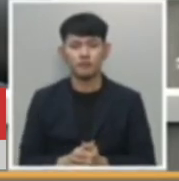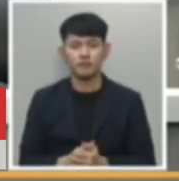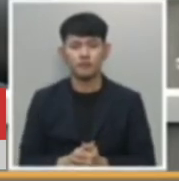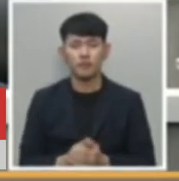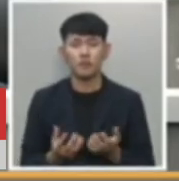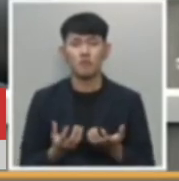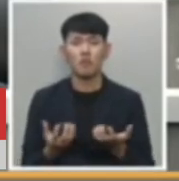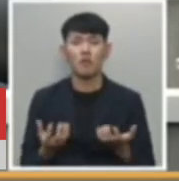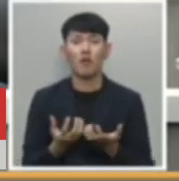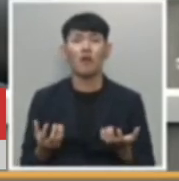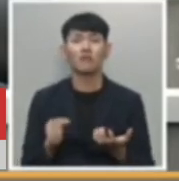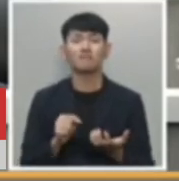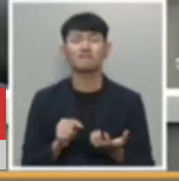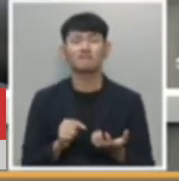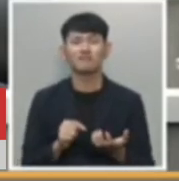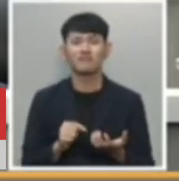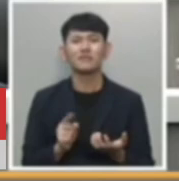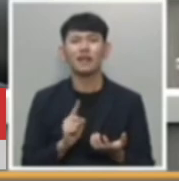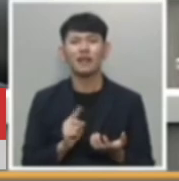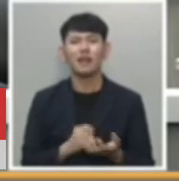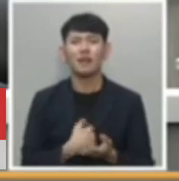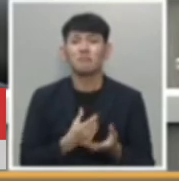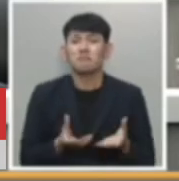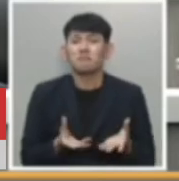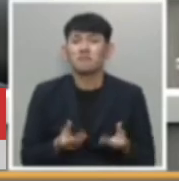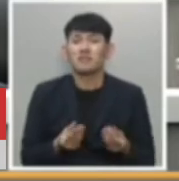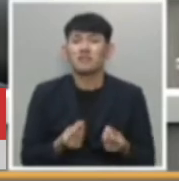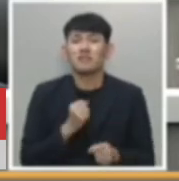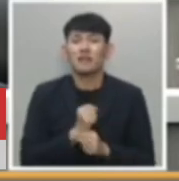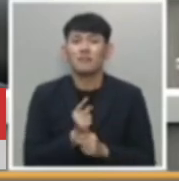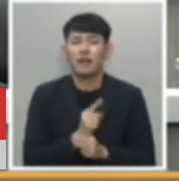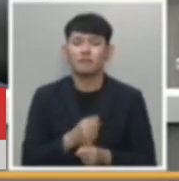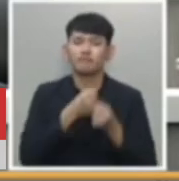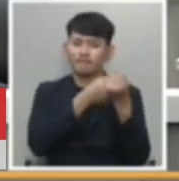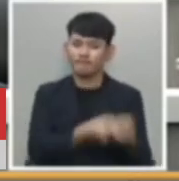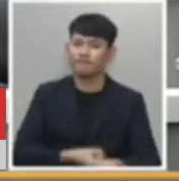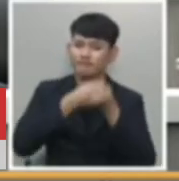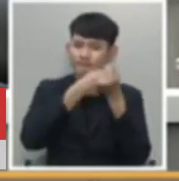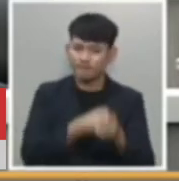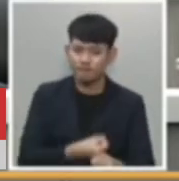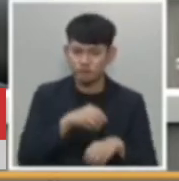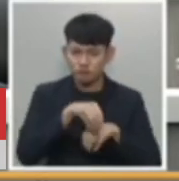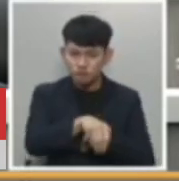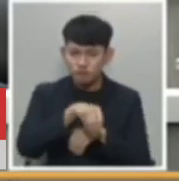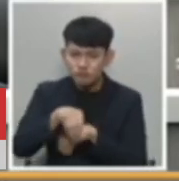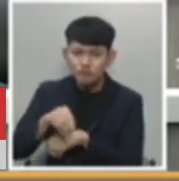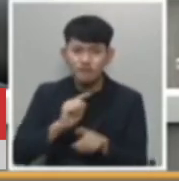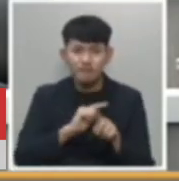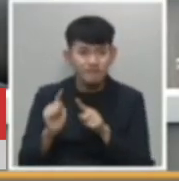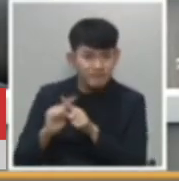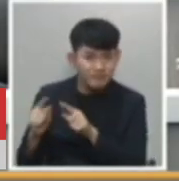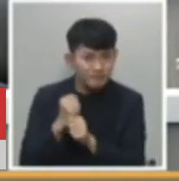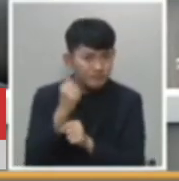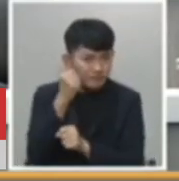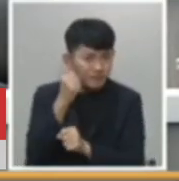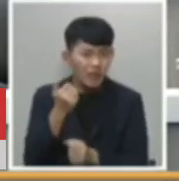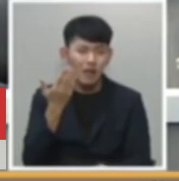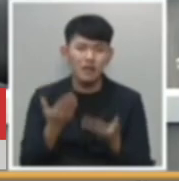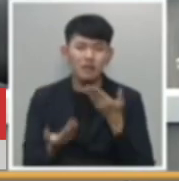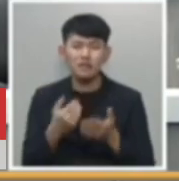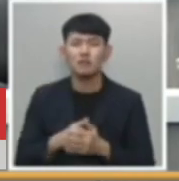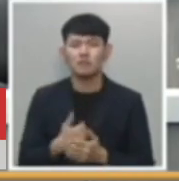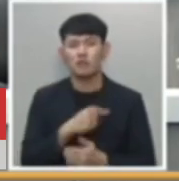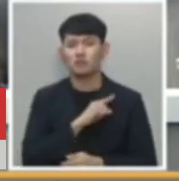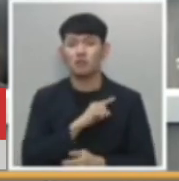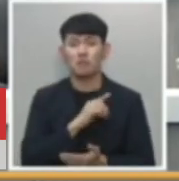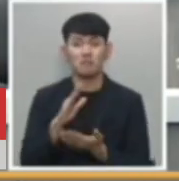ก็คือความหมายก็คือมีพื้นที่สำหรับการเกษตรแล้วก็ได้รับการจัดสรรนอกจากง